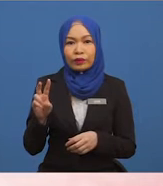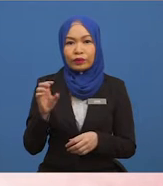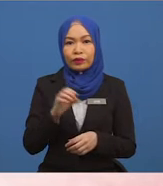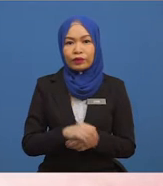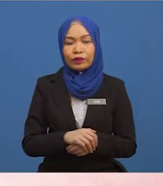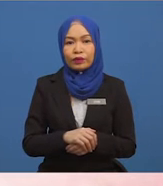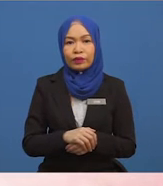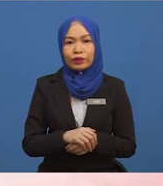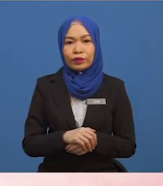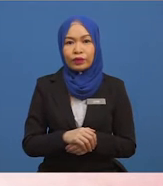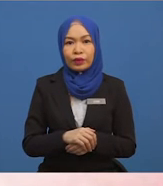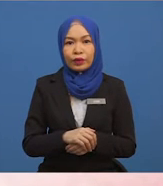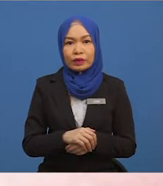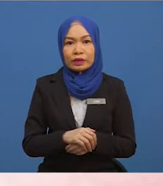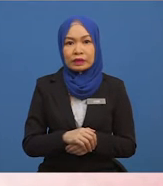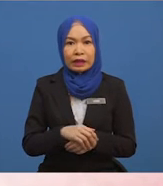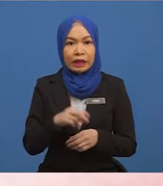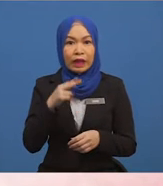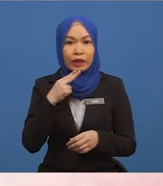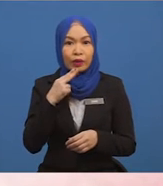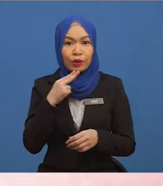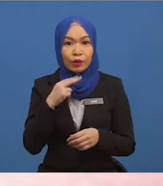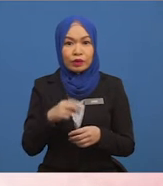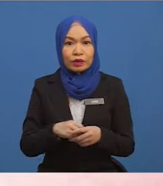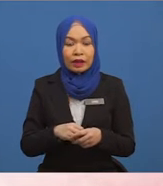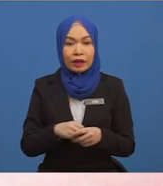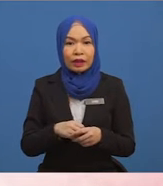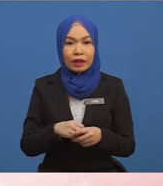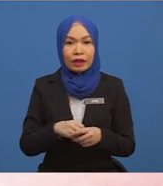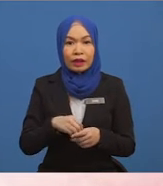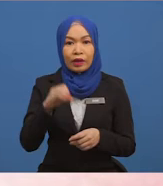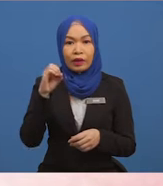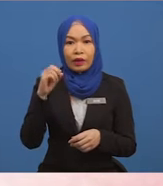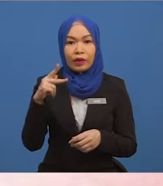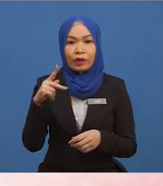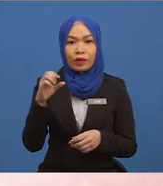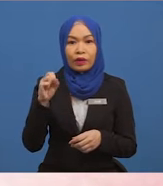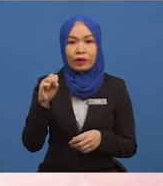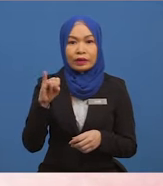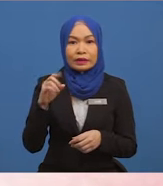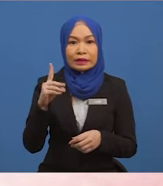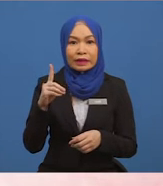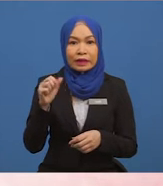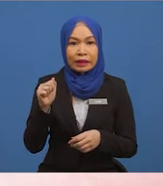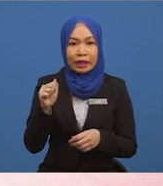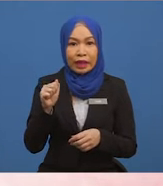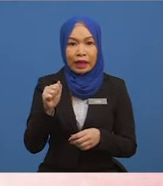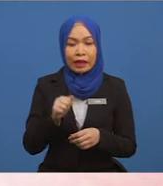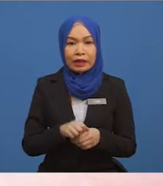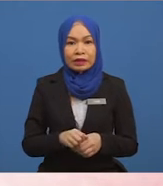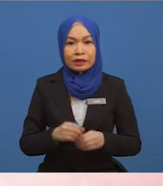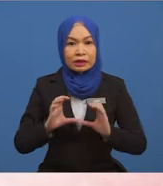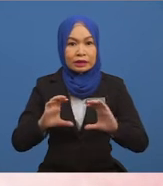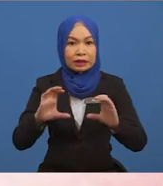dijalankan. Glukosa dioksidakan secara lengkap kepada karbon dioksida dan